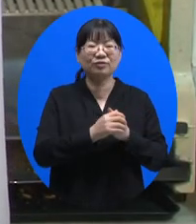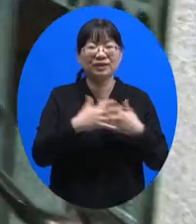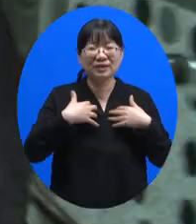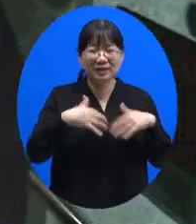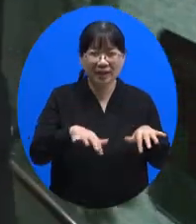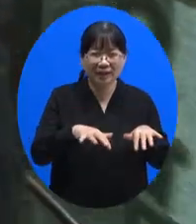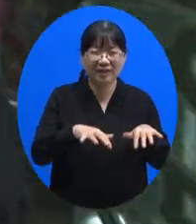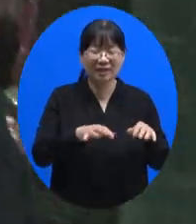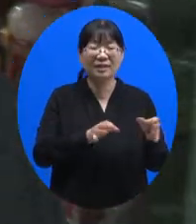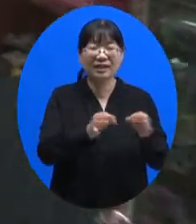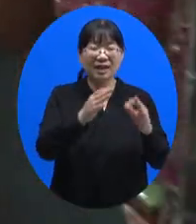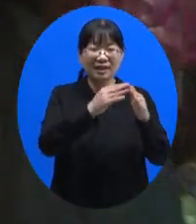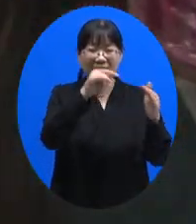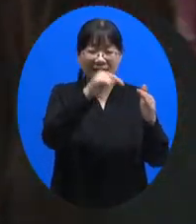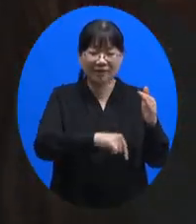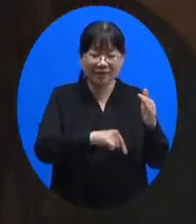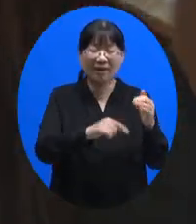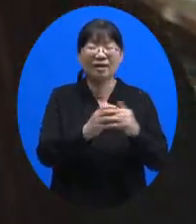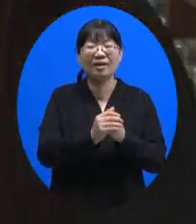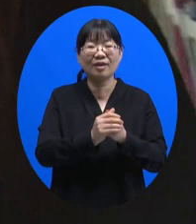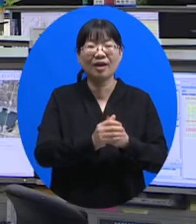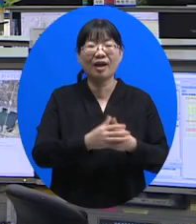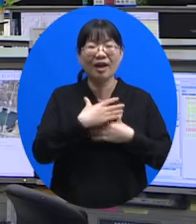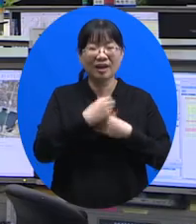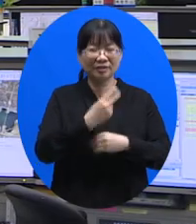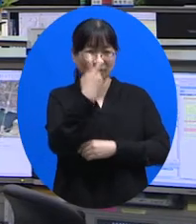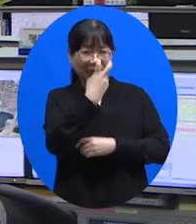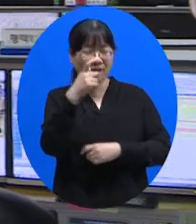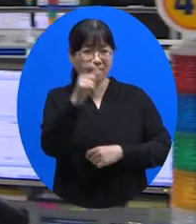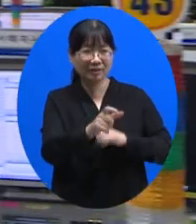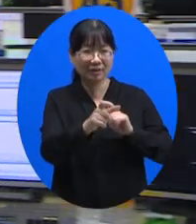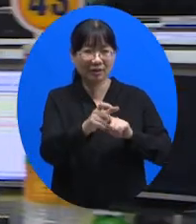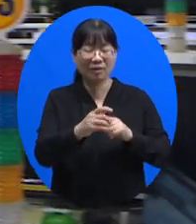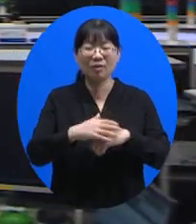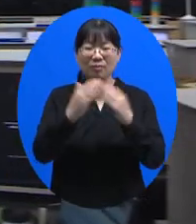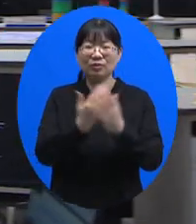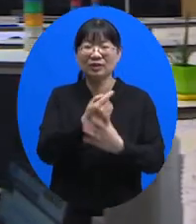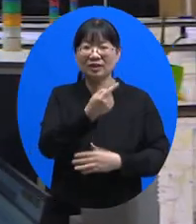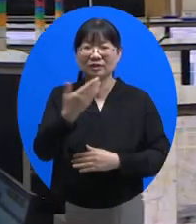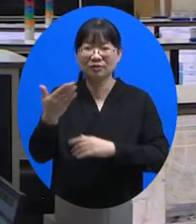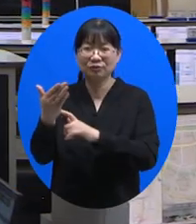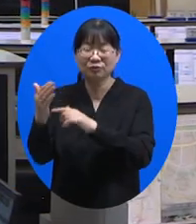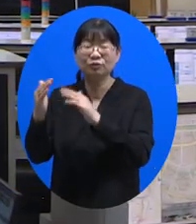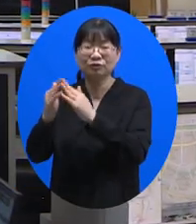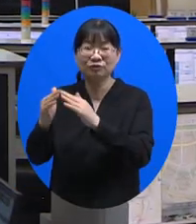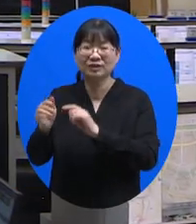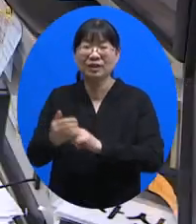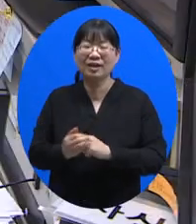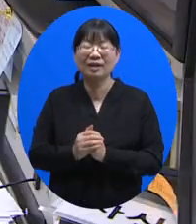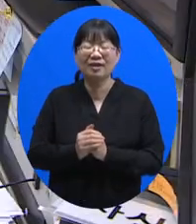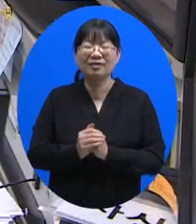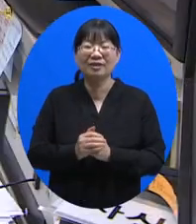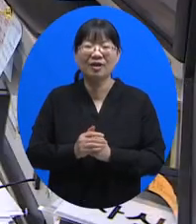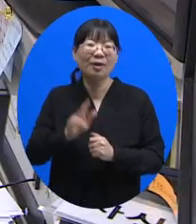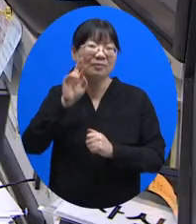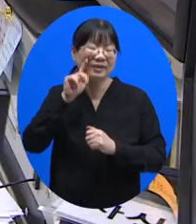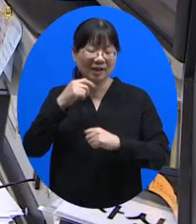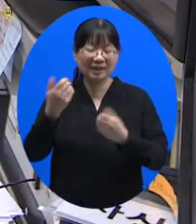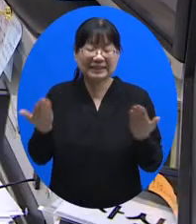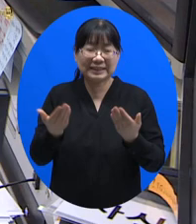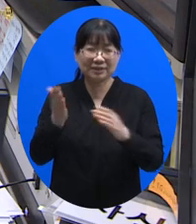대상으로 판매 시설 안전점검을 강화합니다 돈의 모든 소방서는 연휴기간 동안 특별 경계근무에 들어가고